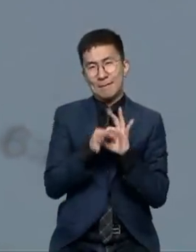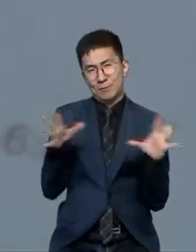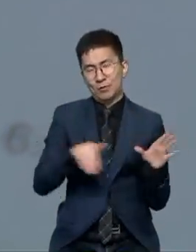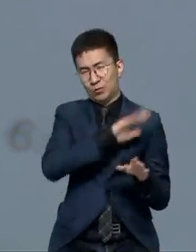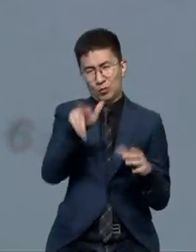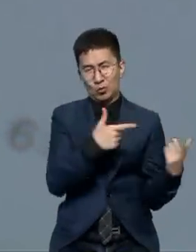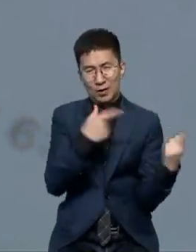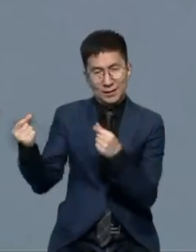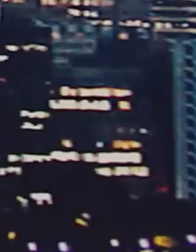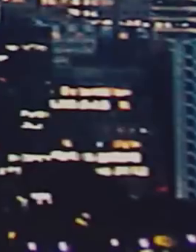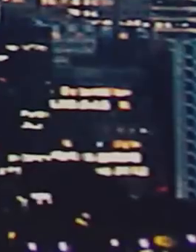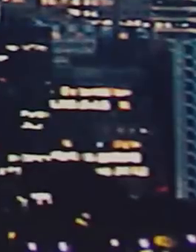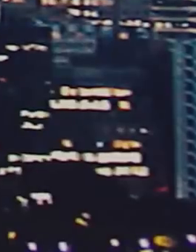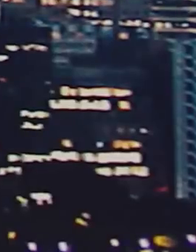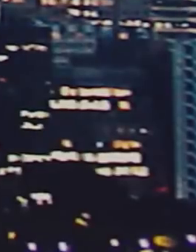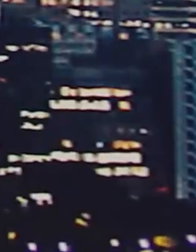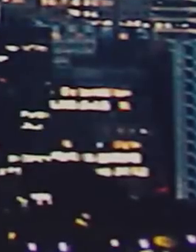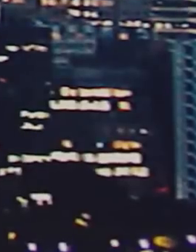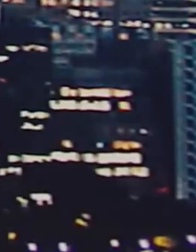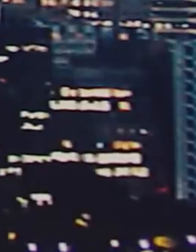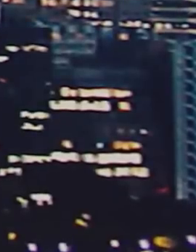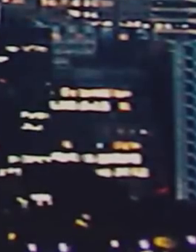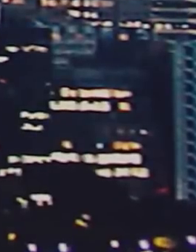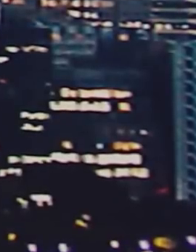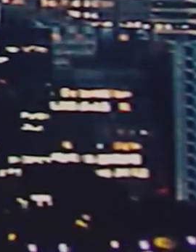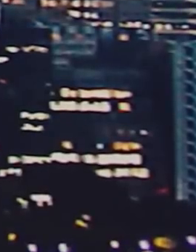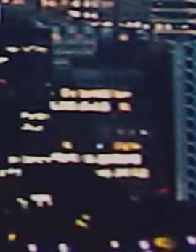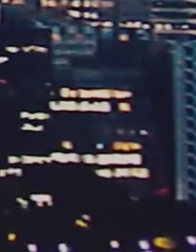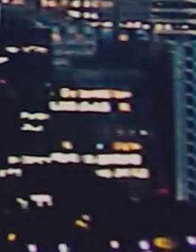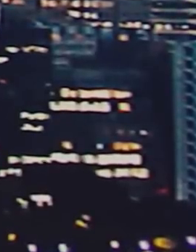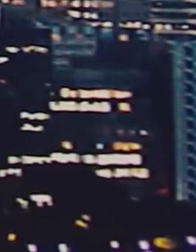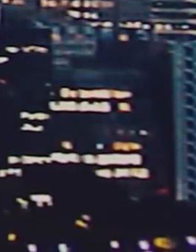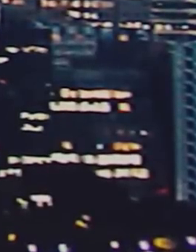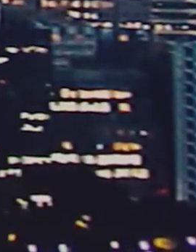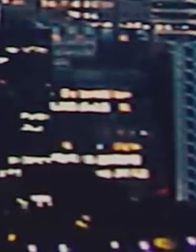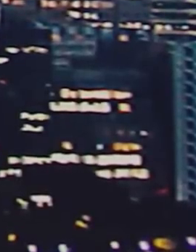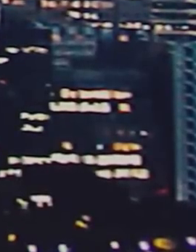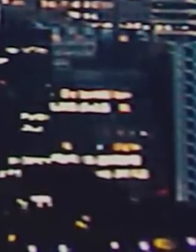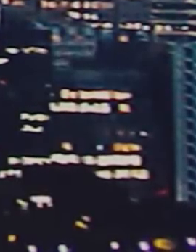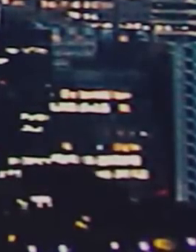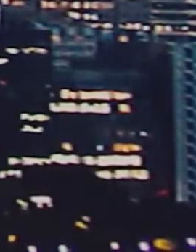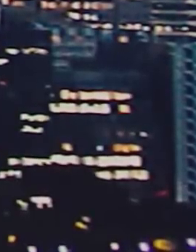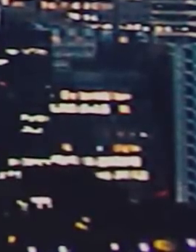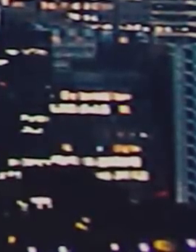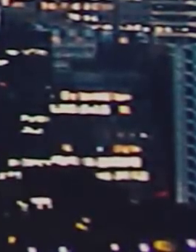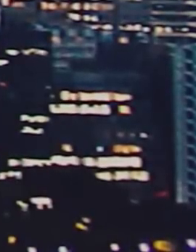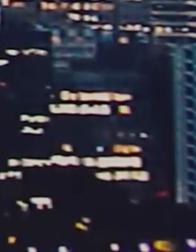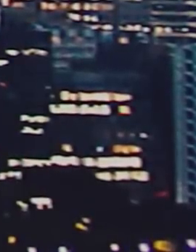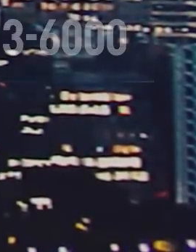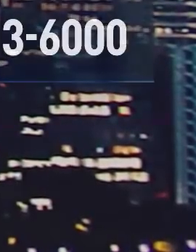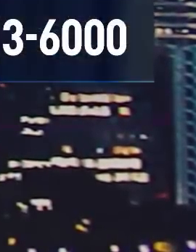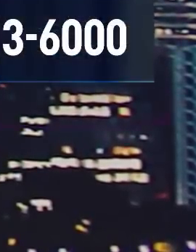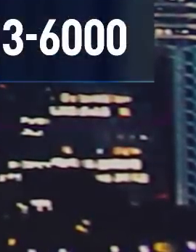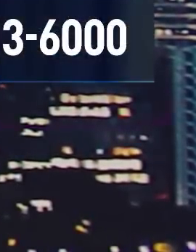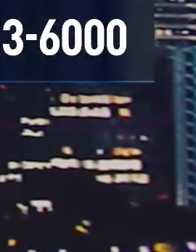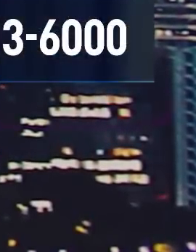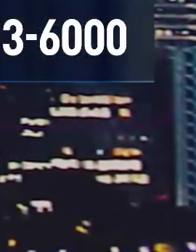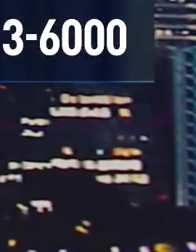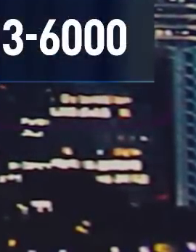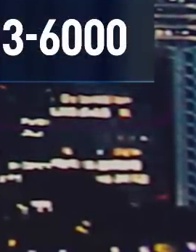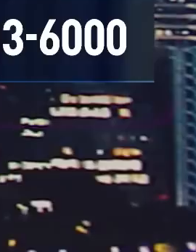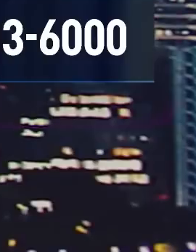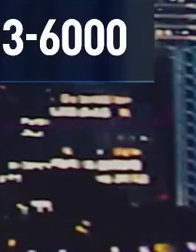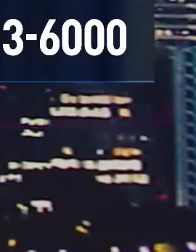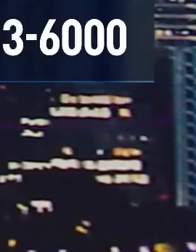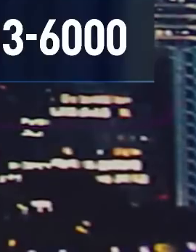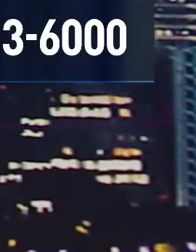정반석입니다. 더 많은 뉴스를 보시려면 화면 오른쪽에 있는 구독 버튼을 눌러주시면 됩니다. 그리고 제보할